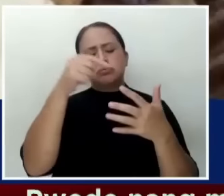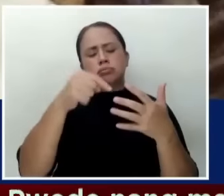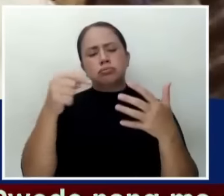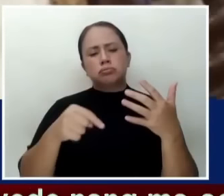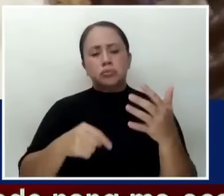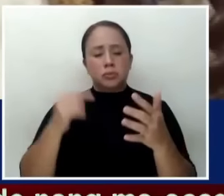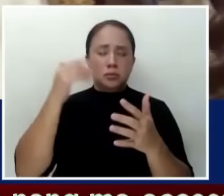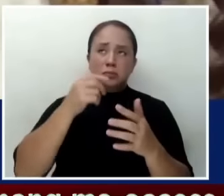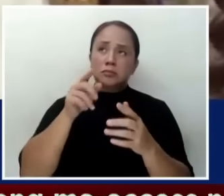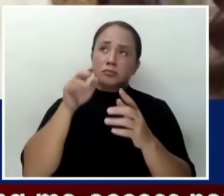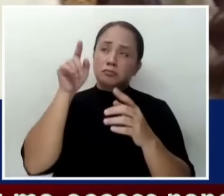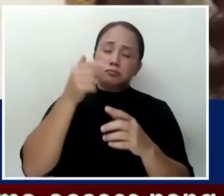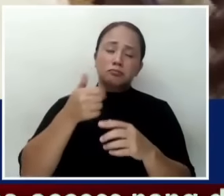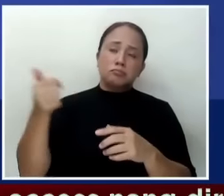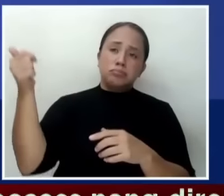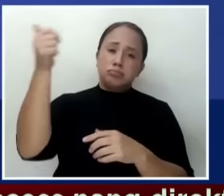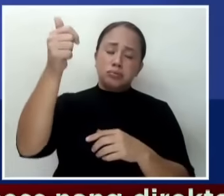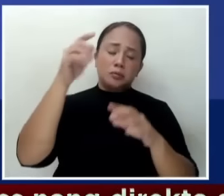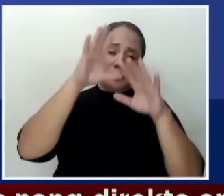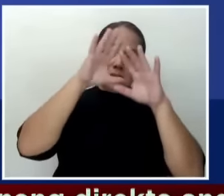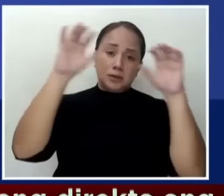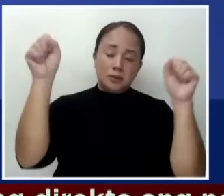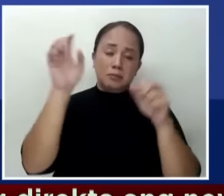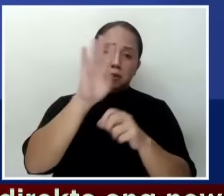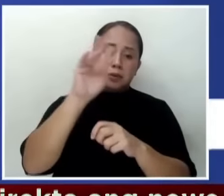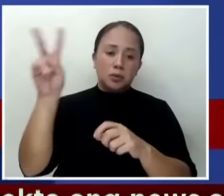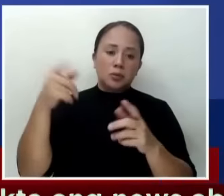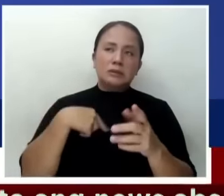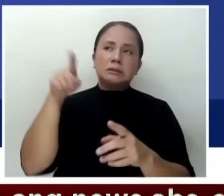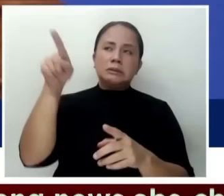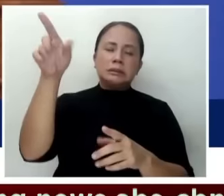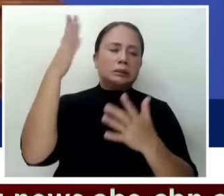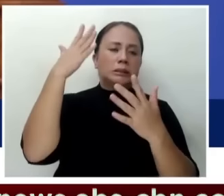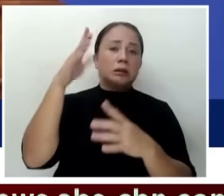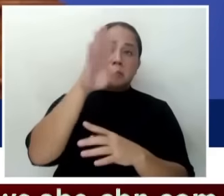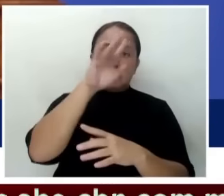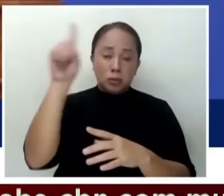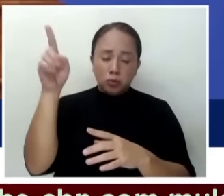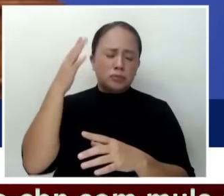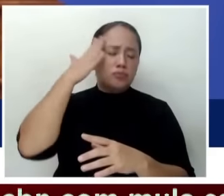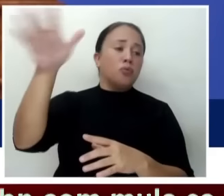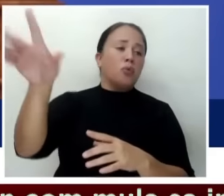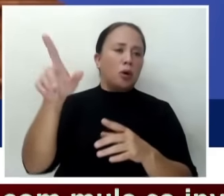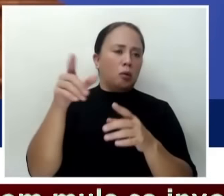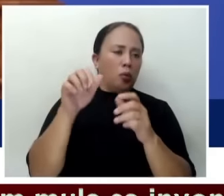Pangulong Ferdinand Marcos Jr. Hindi marunong maging presidente ang nakaupo.